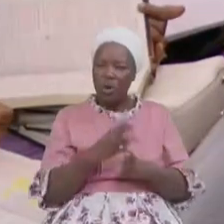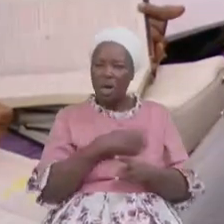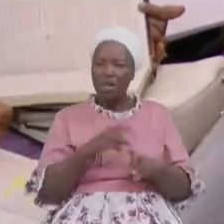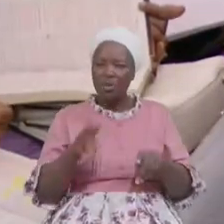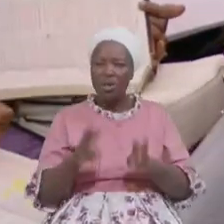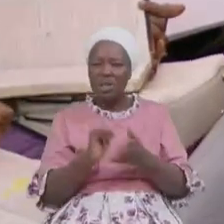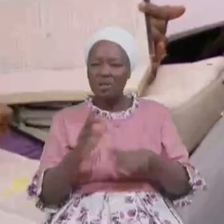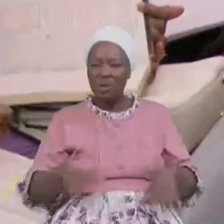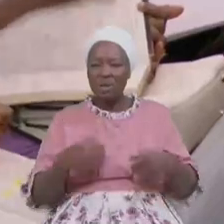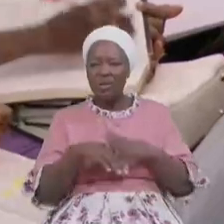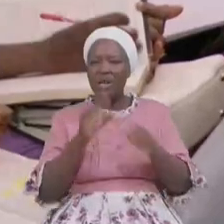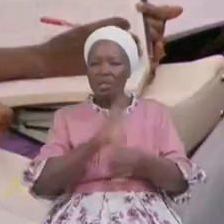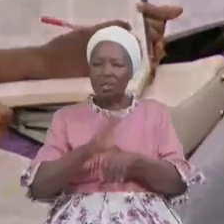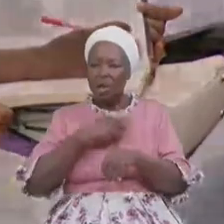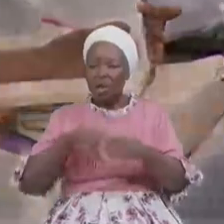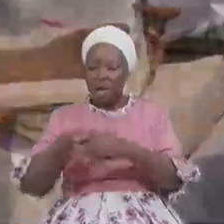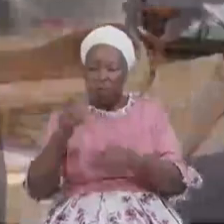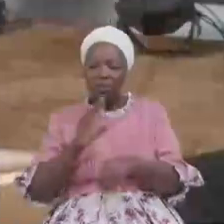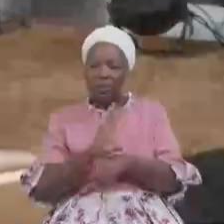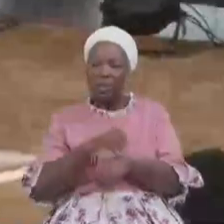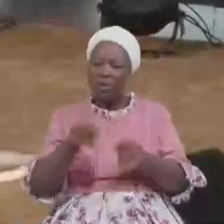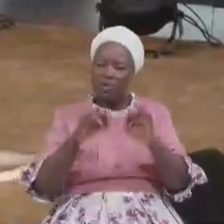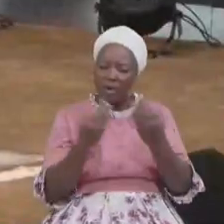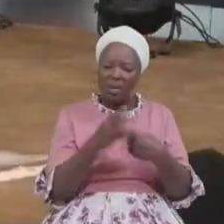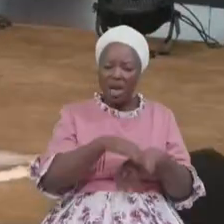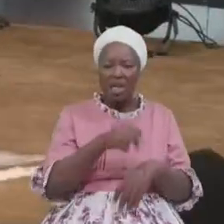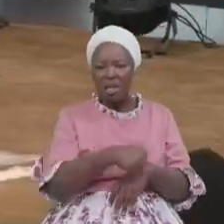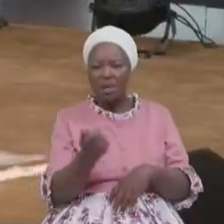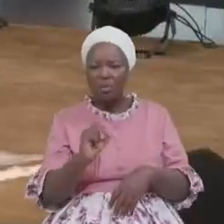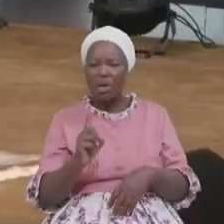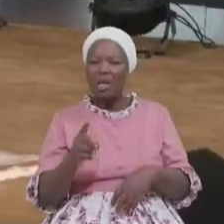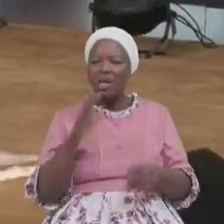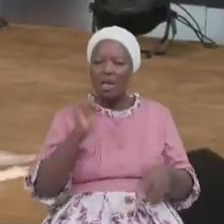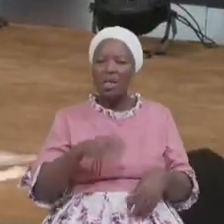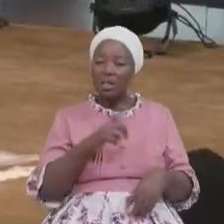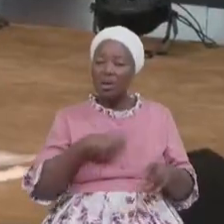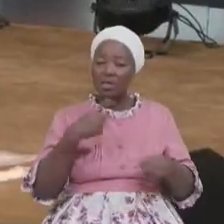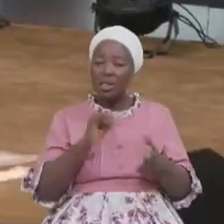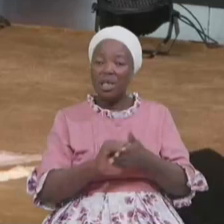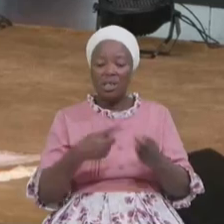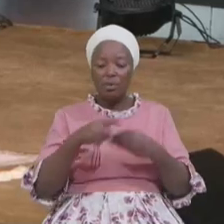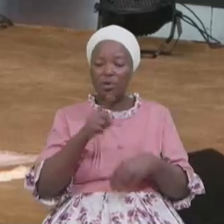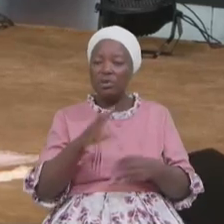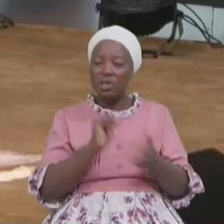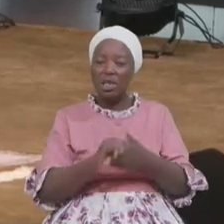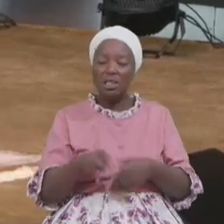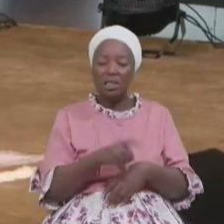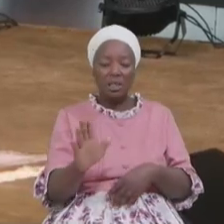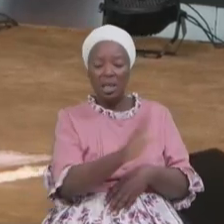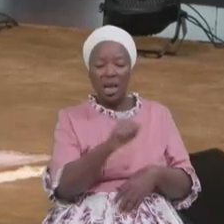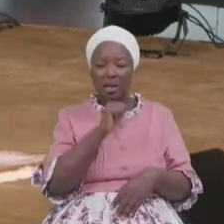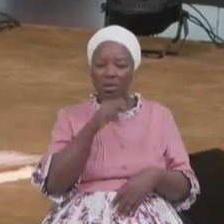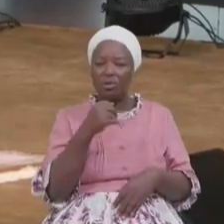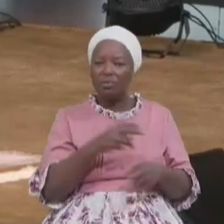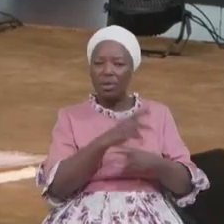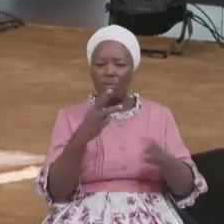l'église, dans ta famille et n'importe où, est-ce que le Seigneur peut dire cela à ton sujet qui ne sont pas du monde, comme